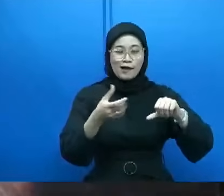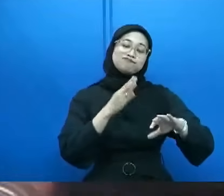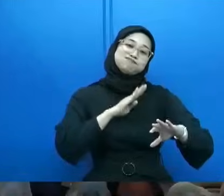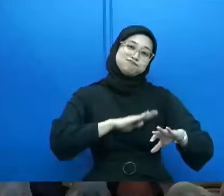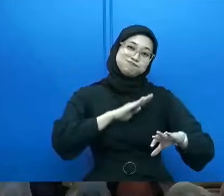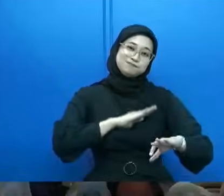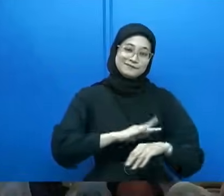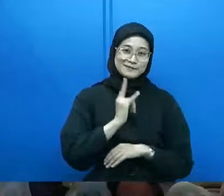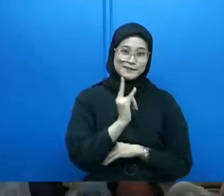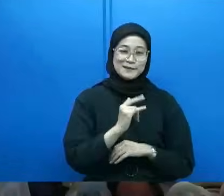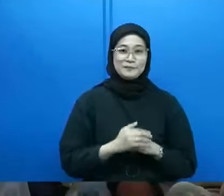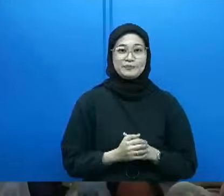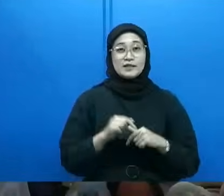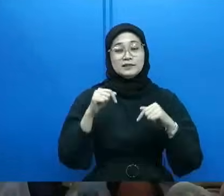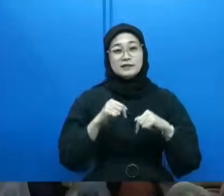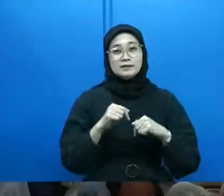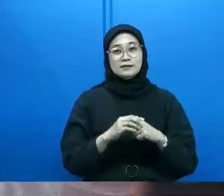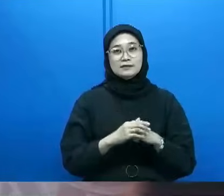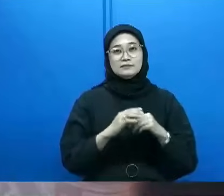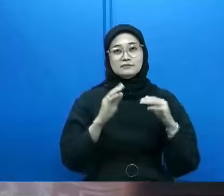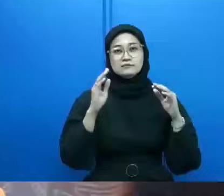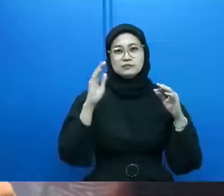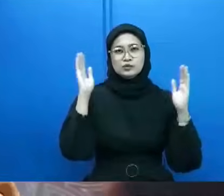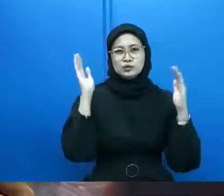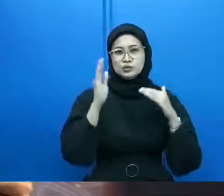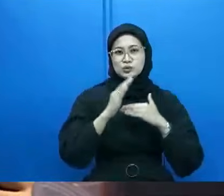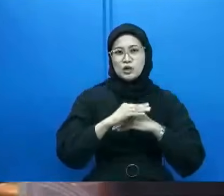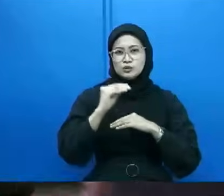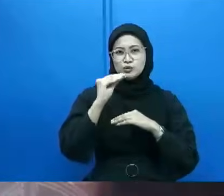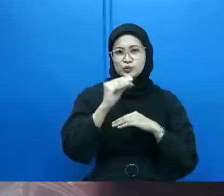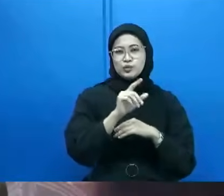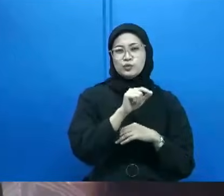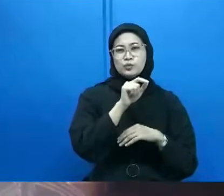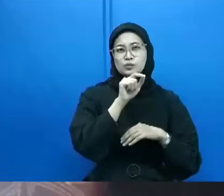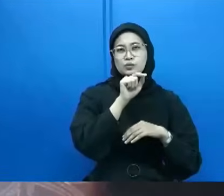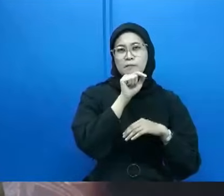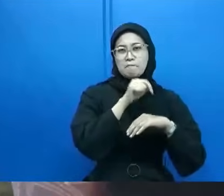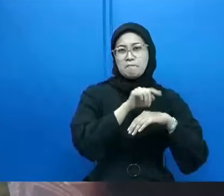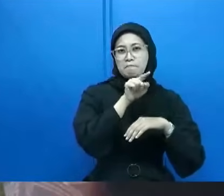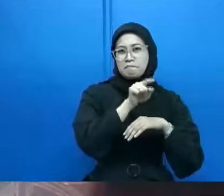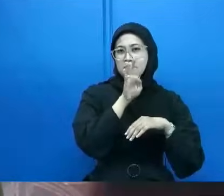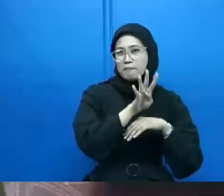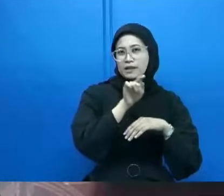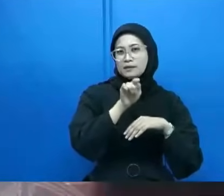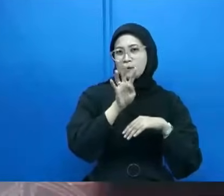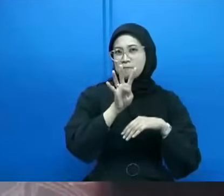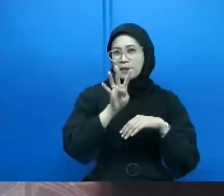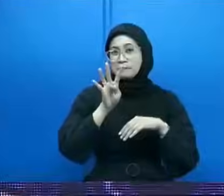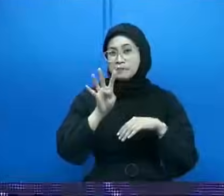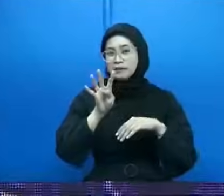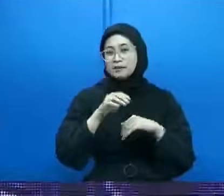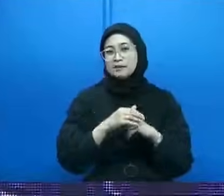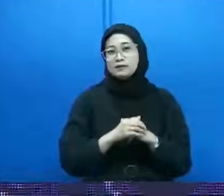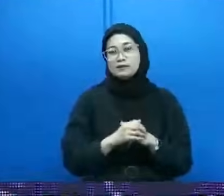sekarang 4.34. Anda bangun jam 4.30, azan subuh belum berlangsung. Ketika Anda bangun, Anda katakan, ya